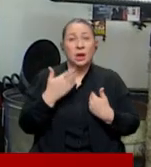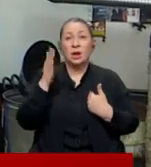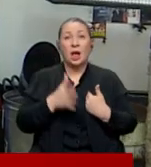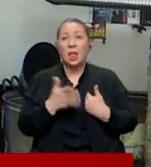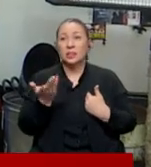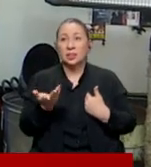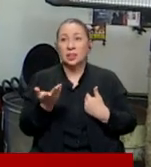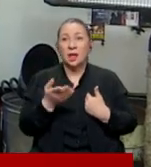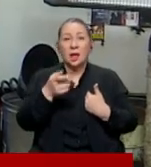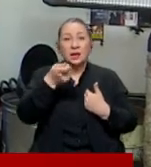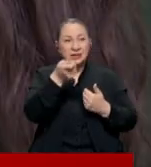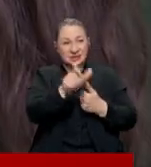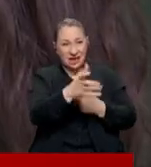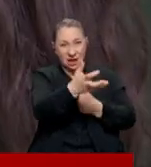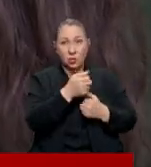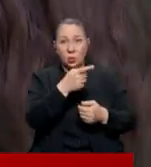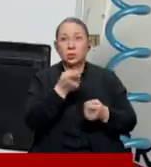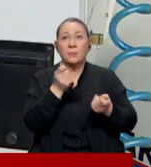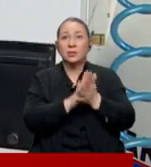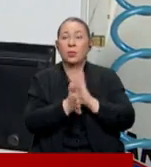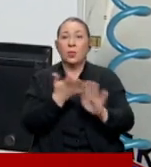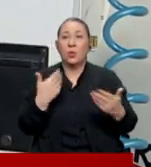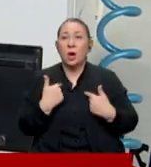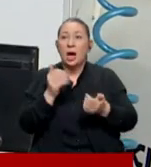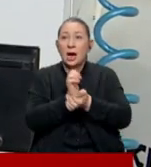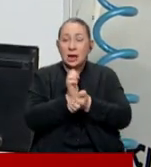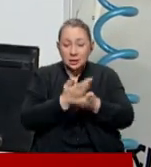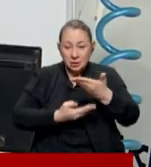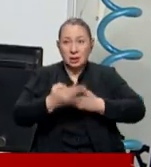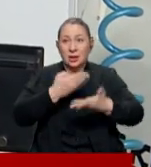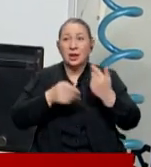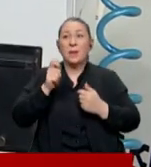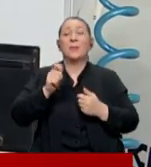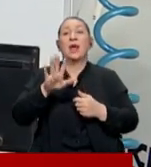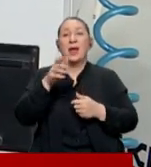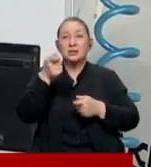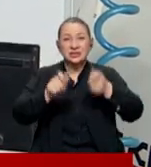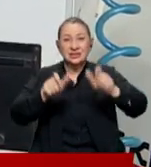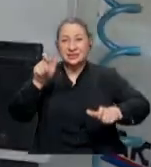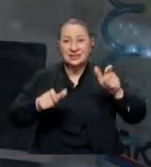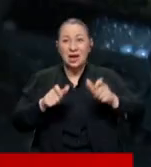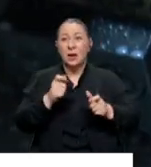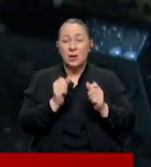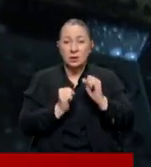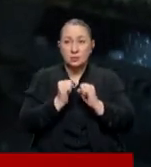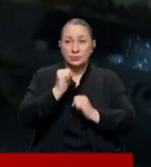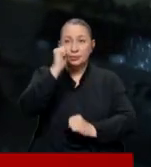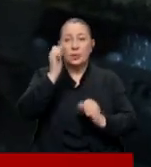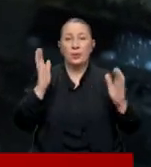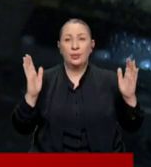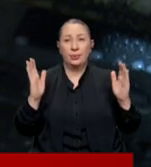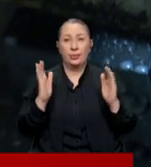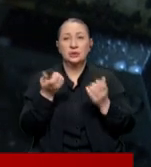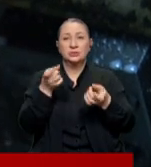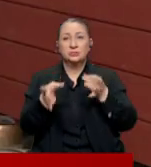kalan kısmını eleman aldığım zaman o da kalmıyor. Ailesiyle döndüremeyen eleman çalıştıranlarsa artan maliyetler nedeniyle küçülmeye